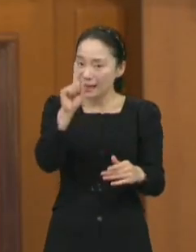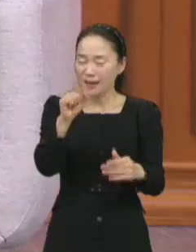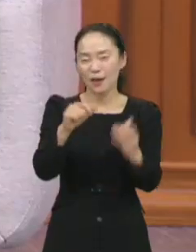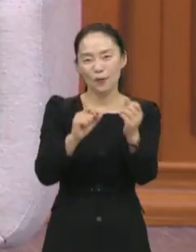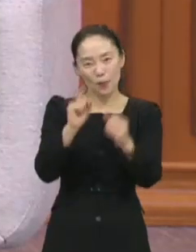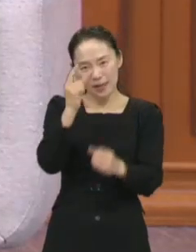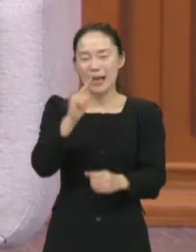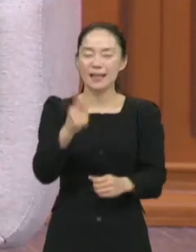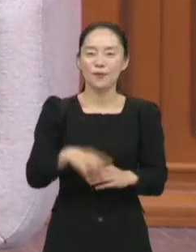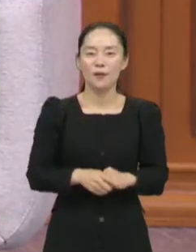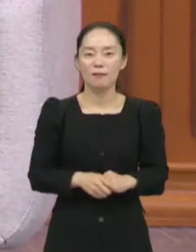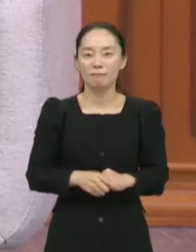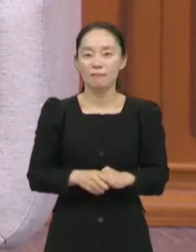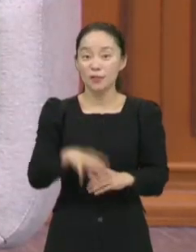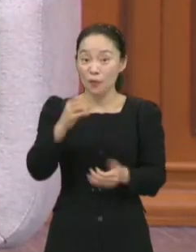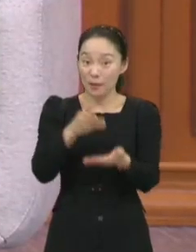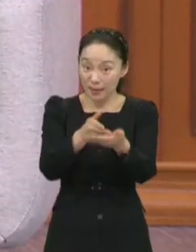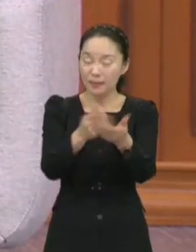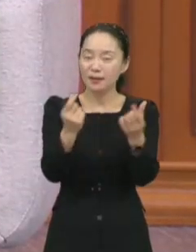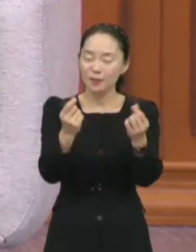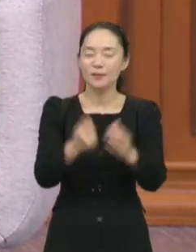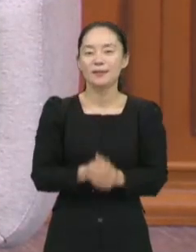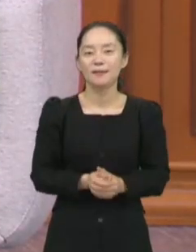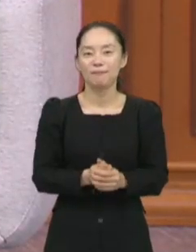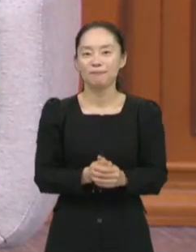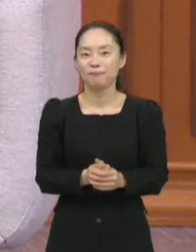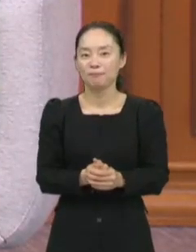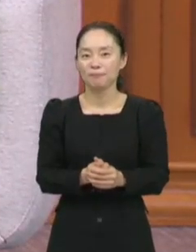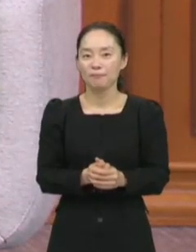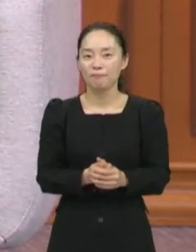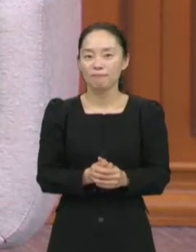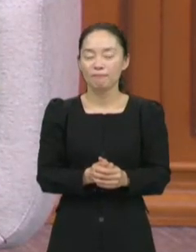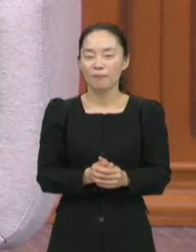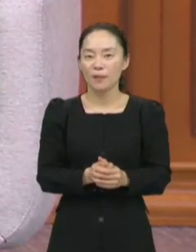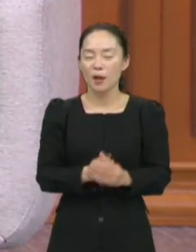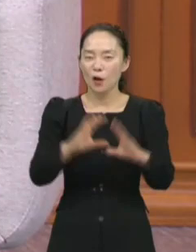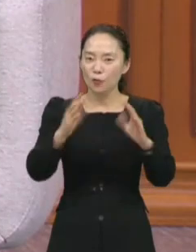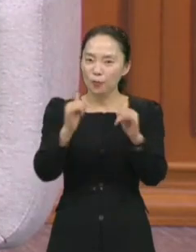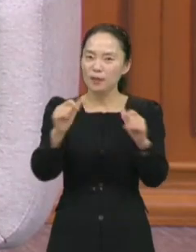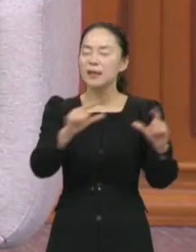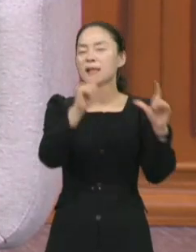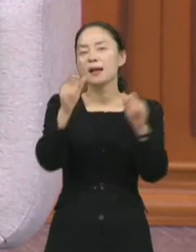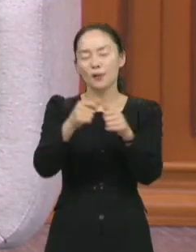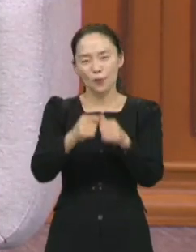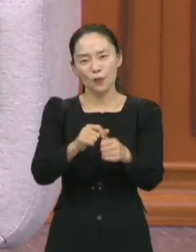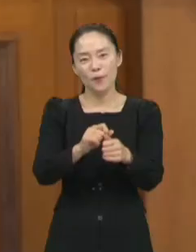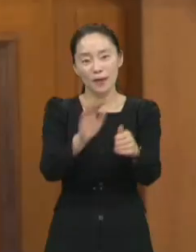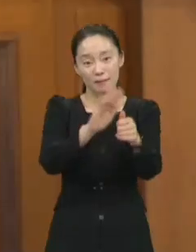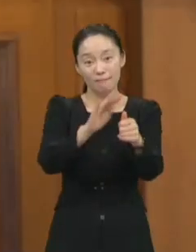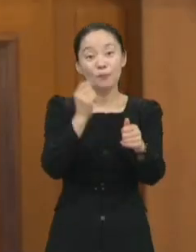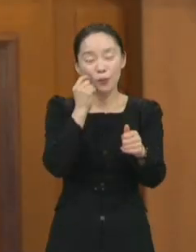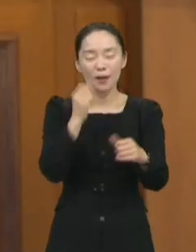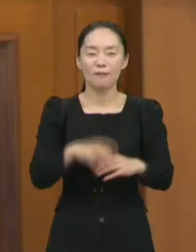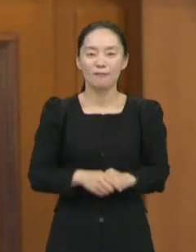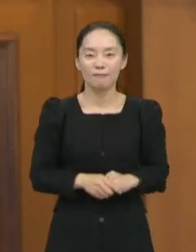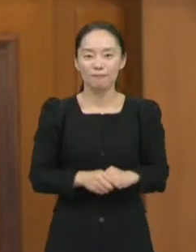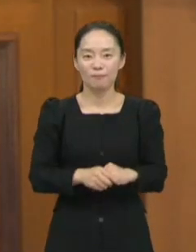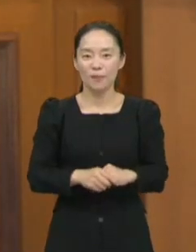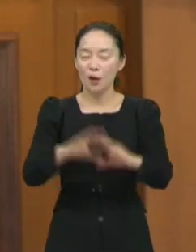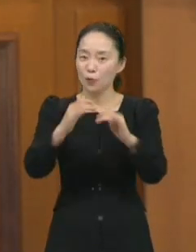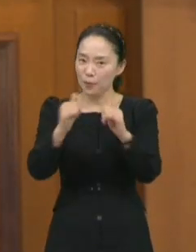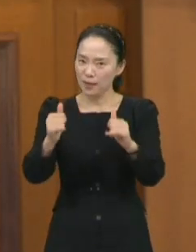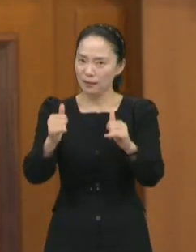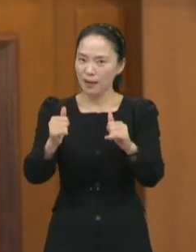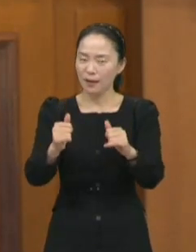아니라 처음에도 말씀드렸지만 저희들이 전반적으로 민생을 꼼꼼하게 챙기지 못했고 또